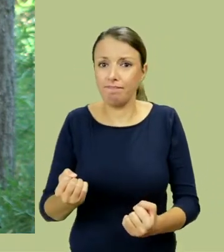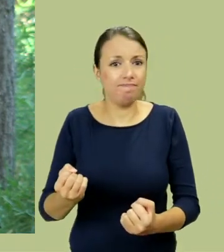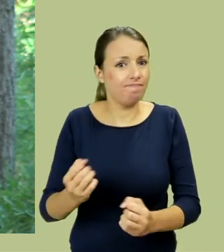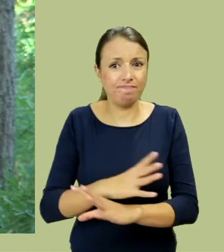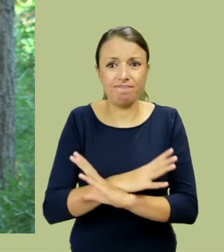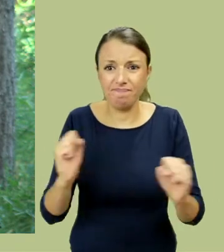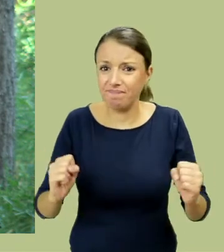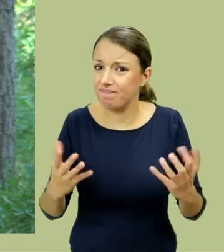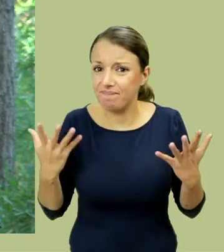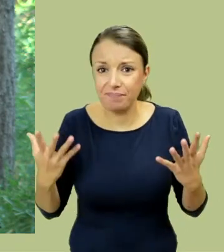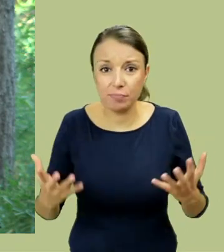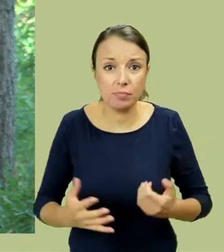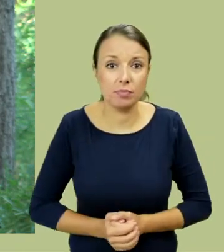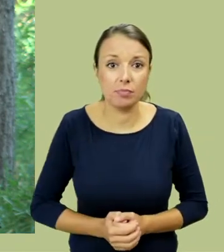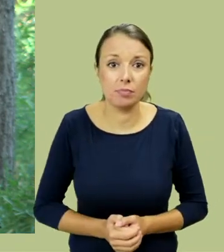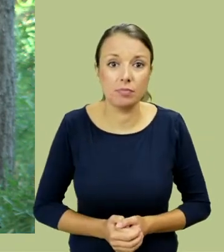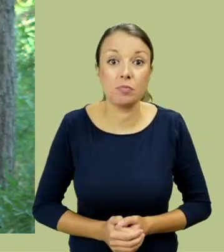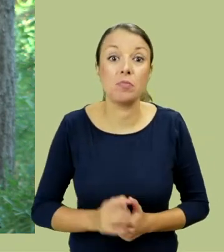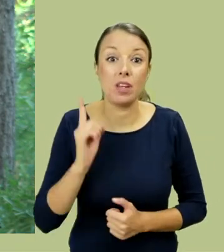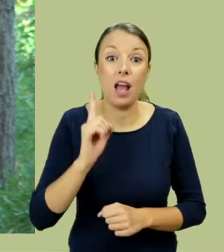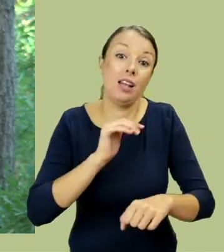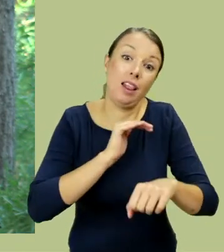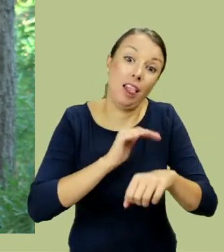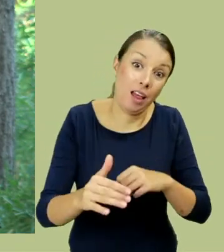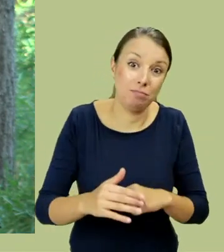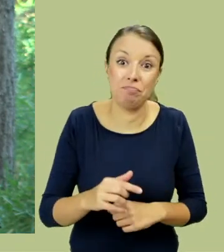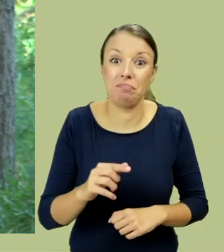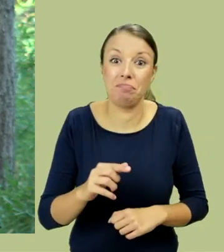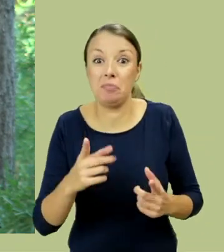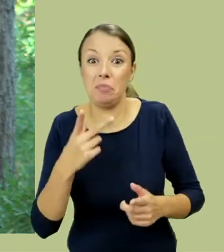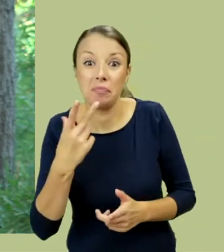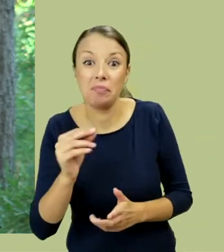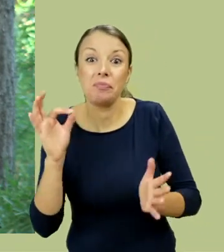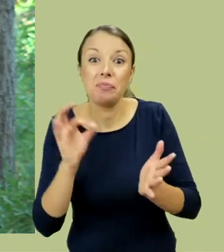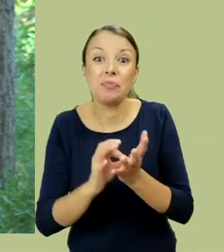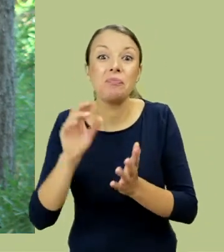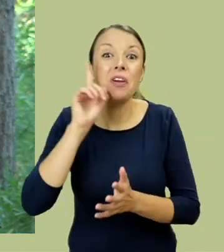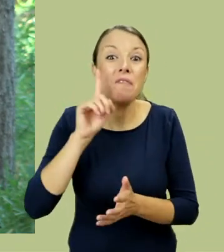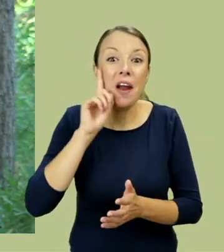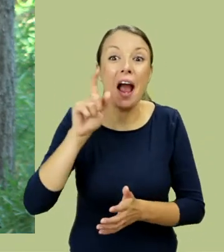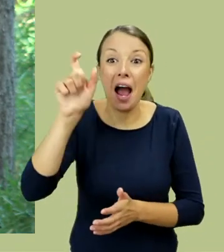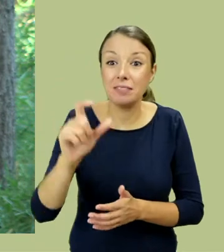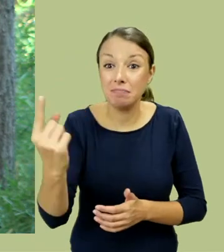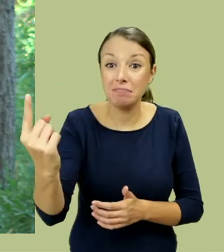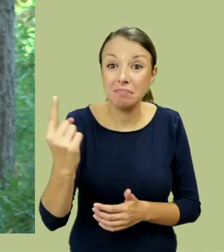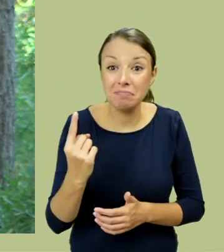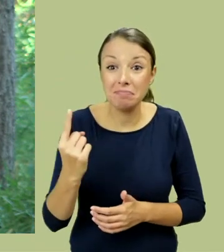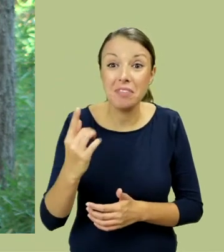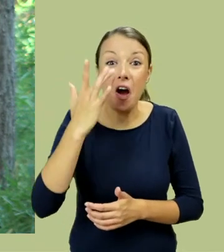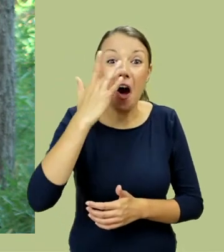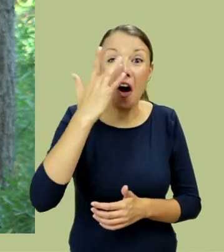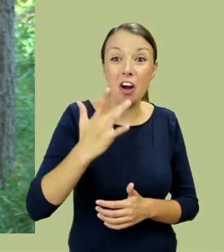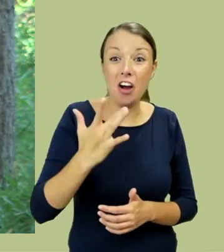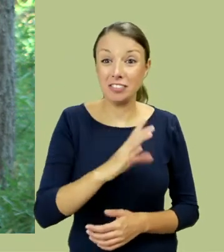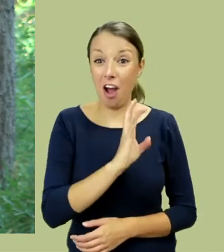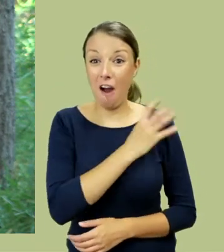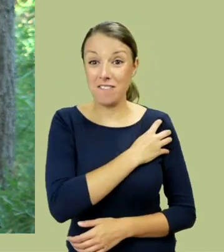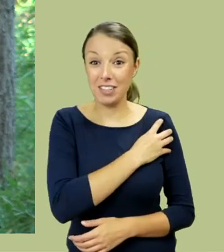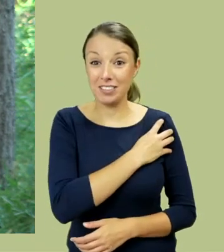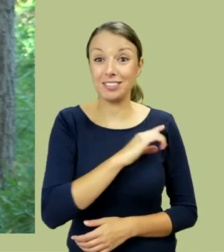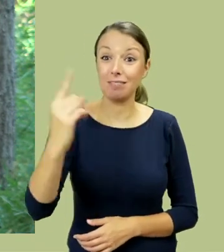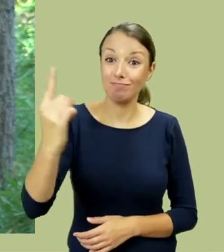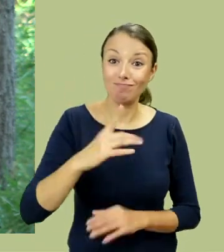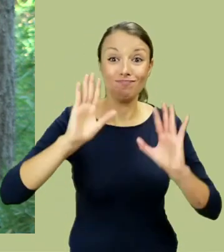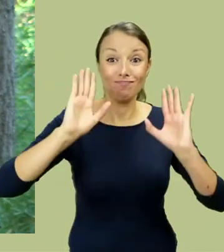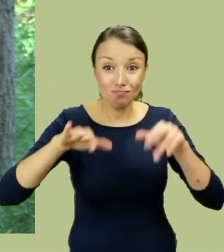I na szczęście lub nie, znalazł się dżentelmen, rosyjski oficer. który postanowił podejść i